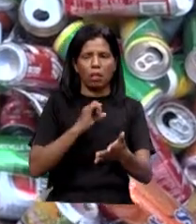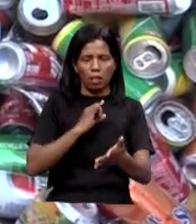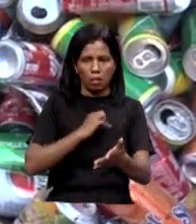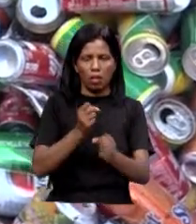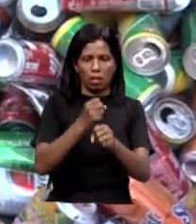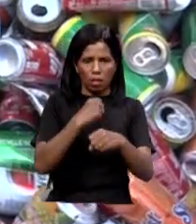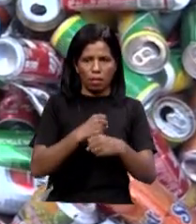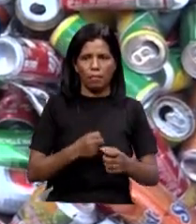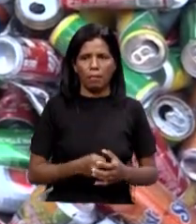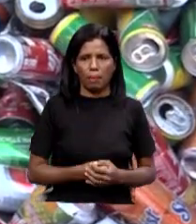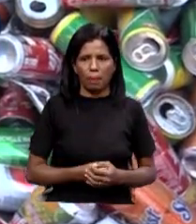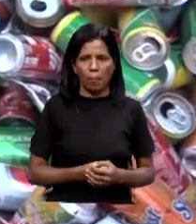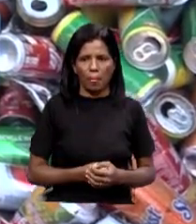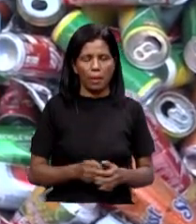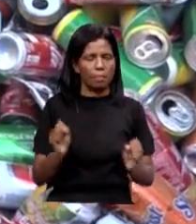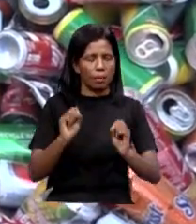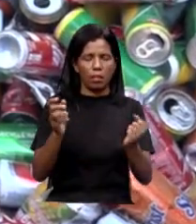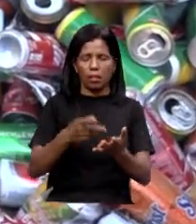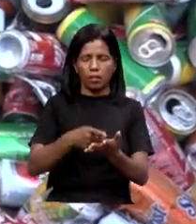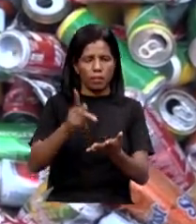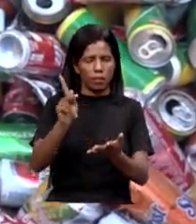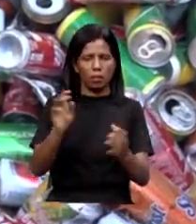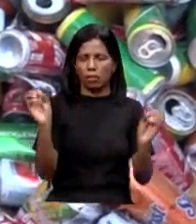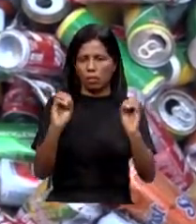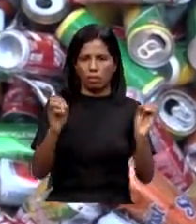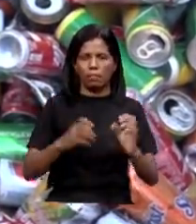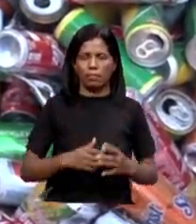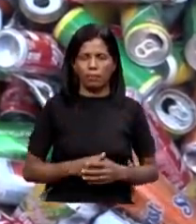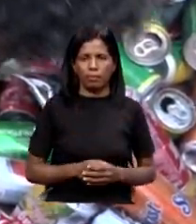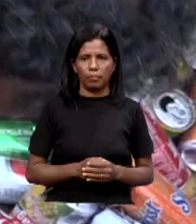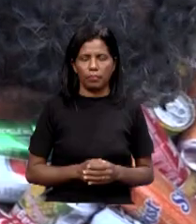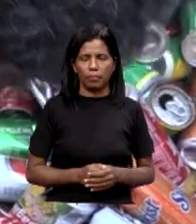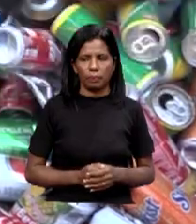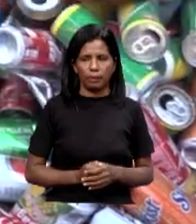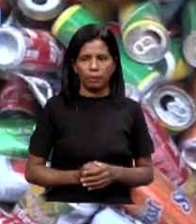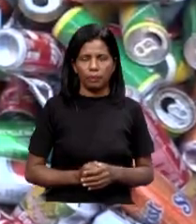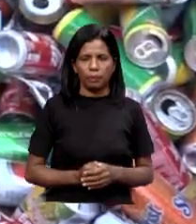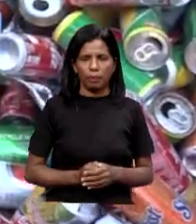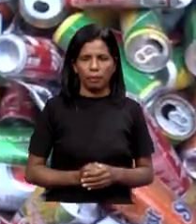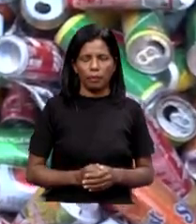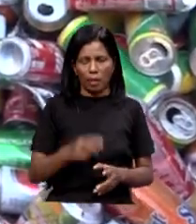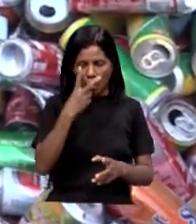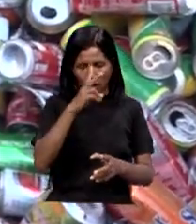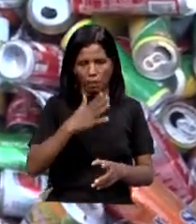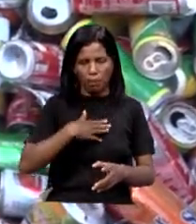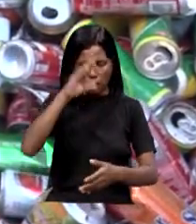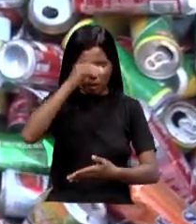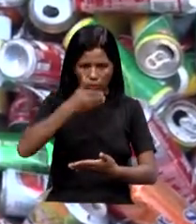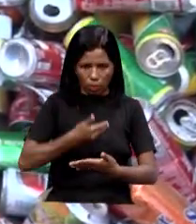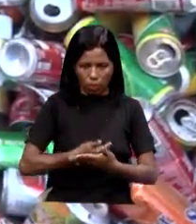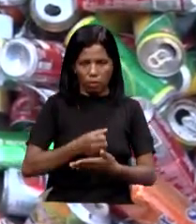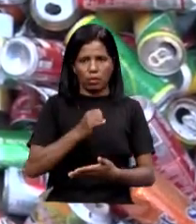Halo, selalu gratis di latihan seluruh di masa ini kita layak. Halo, di. dan seren hari bahau nuan mau.